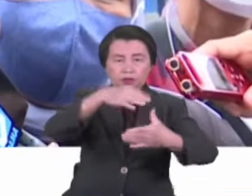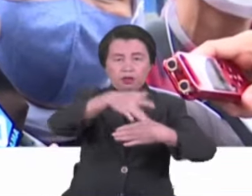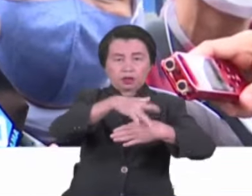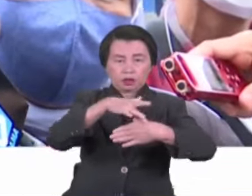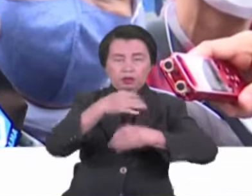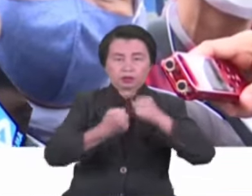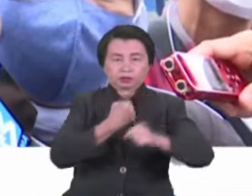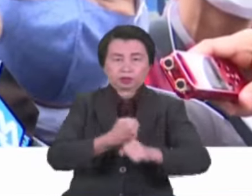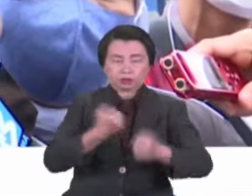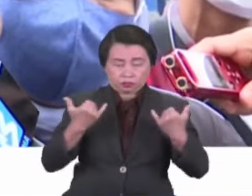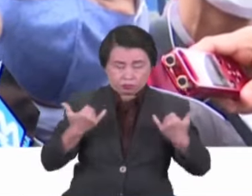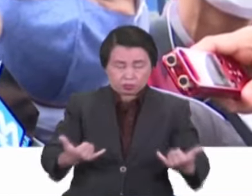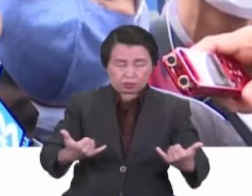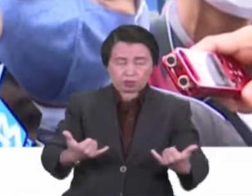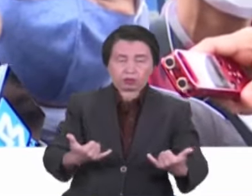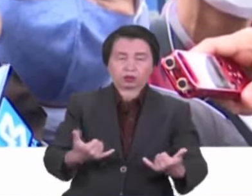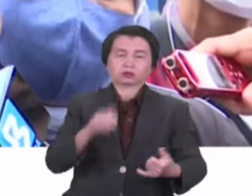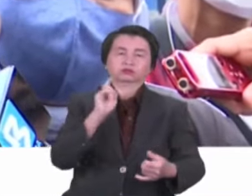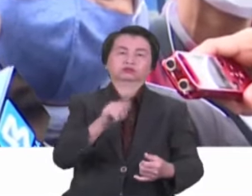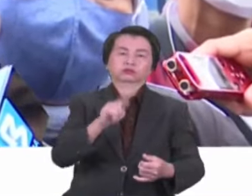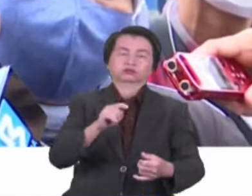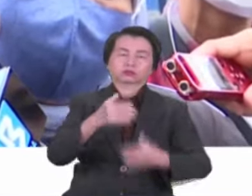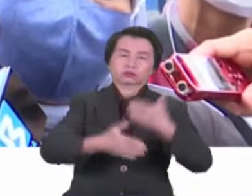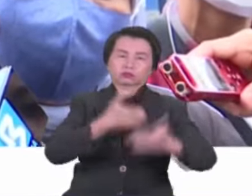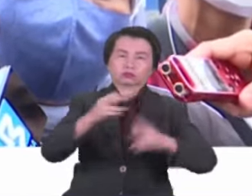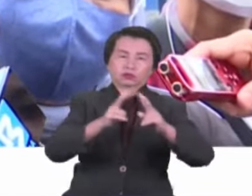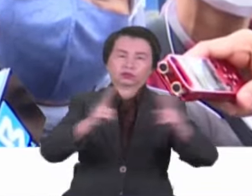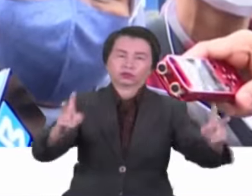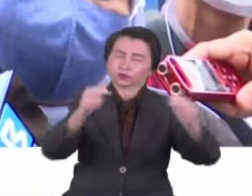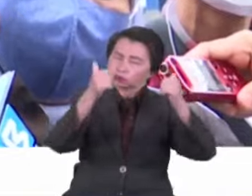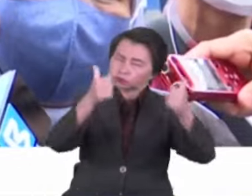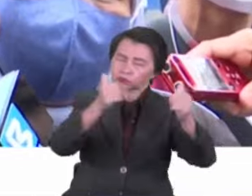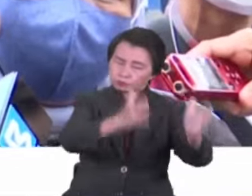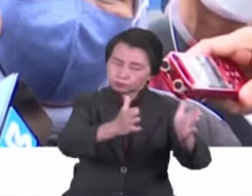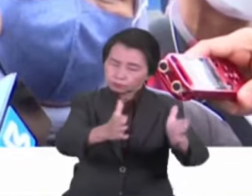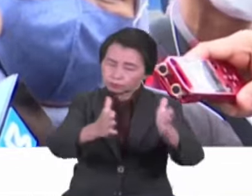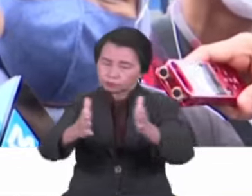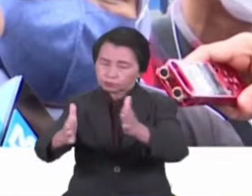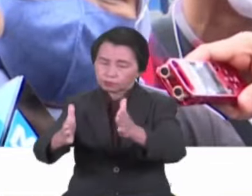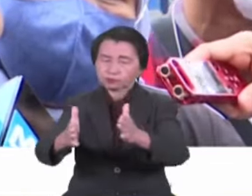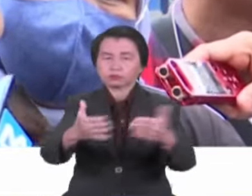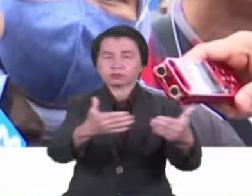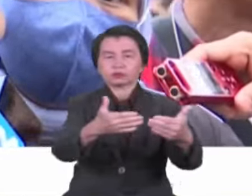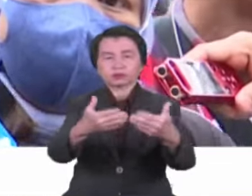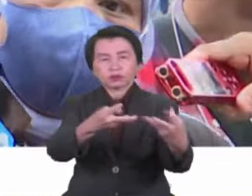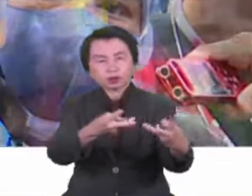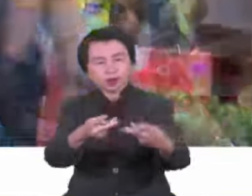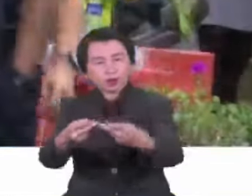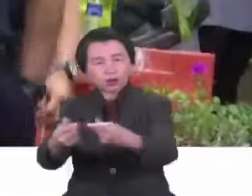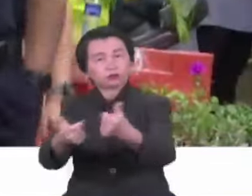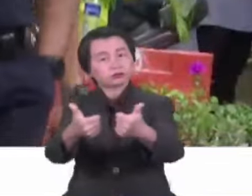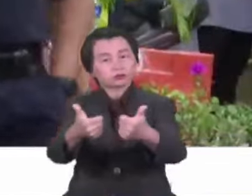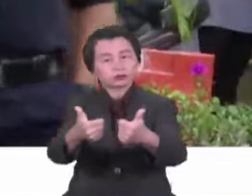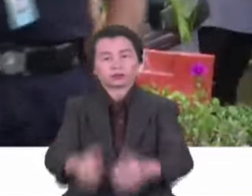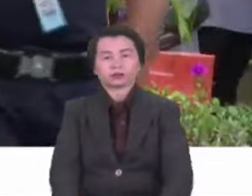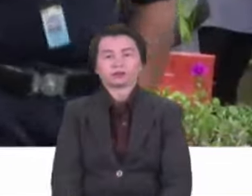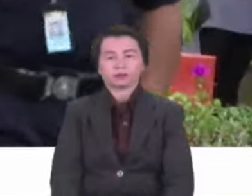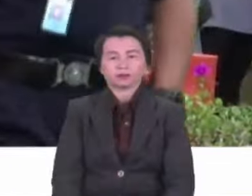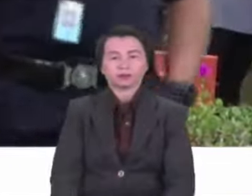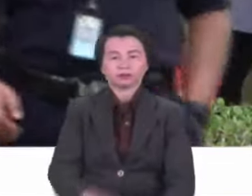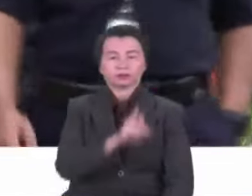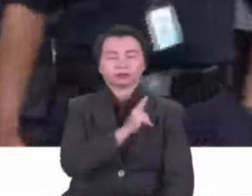pada tahun ini merupakan antara proses yang paling sistematik dan berjalan dengan lancar.